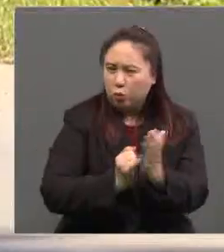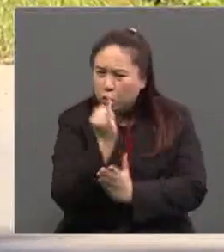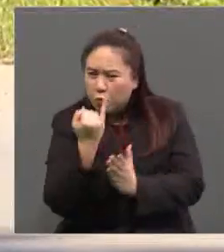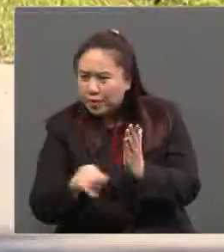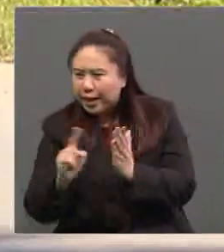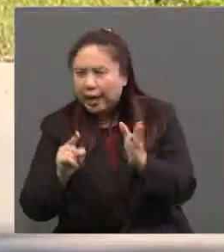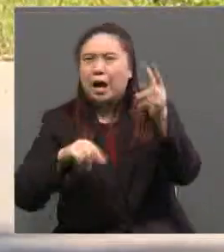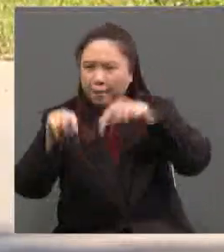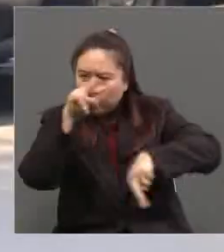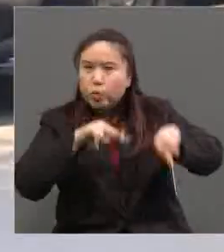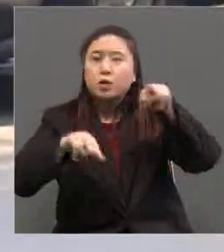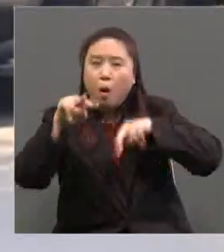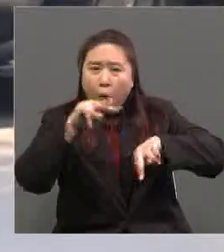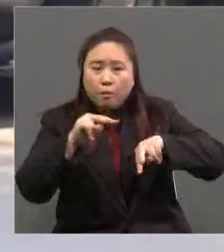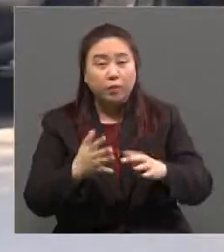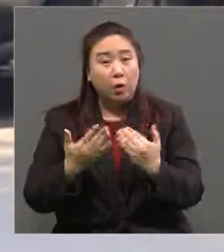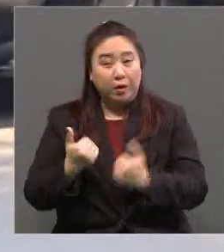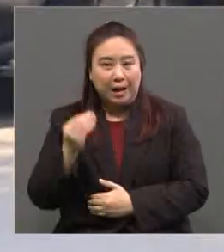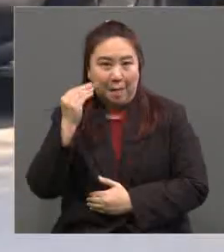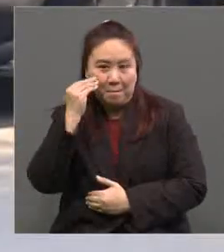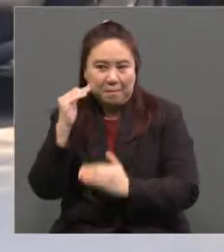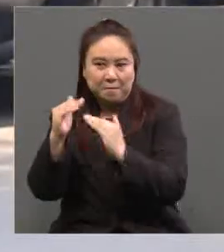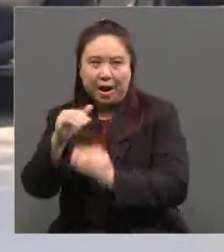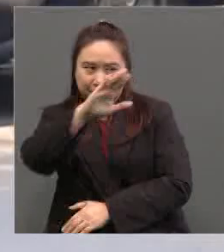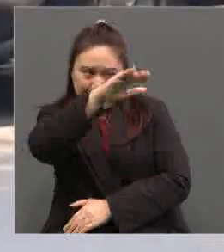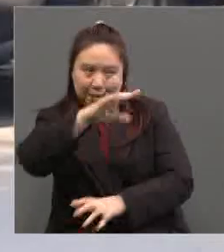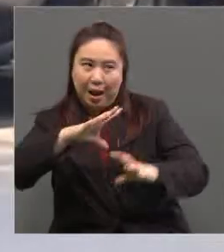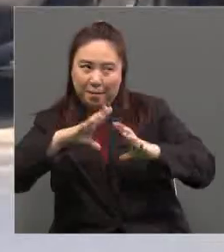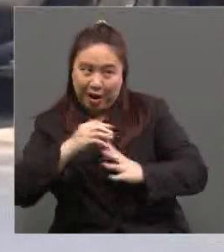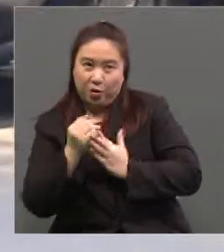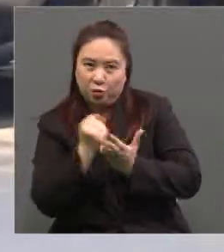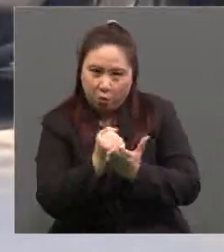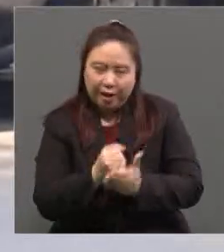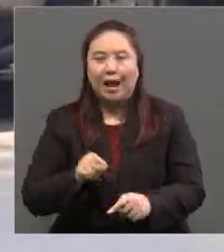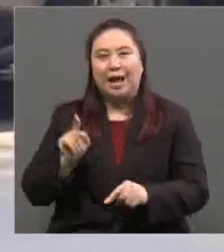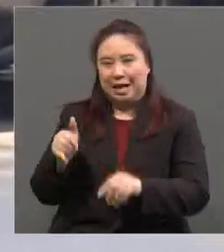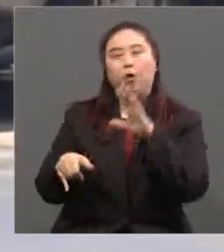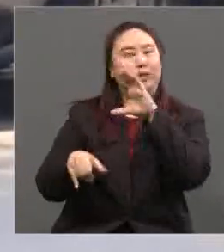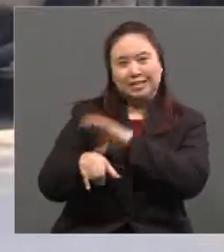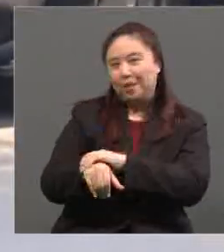ส่วนผู้ให้ที่พักพิงแก่คนร้ายก็จะต้องถูกดำเนินคดีด้วยเช่นเดียวกันค่ะ